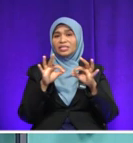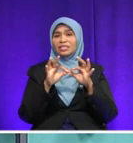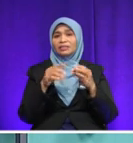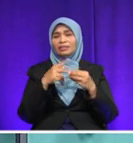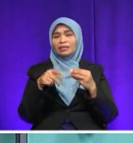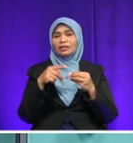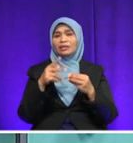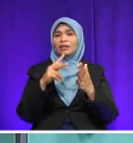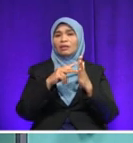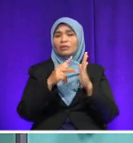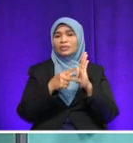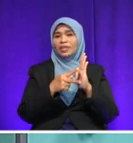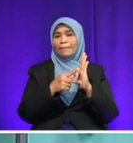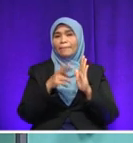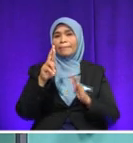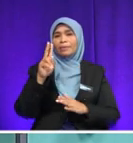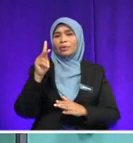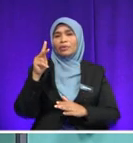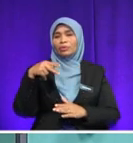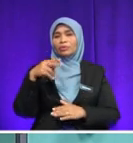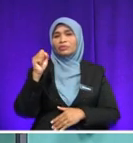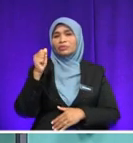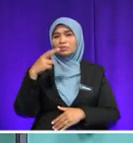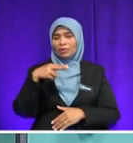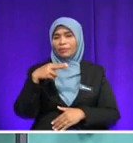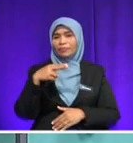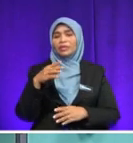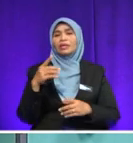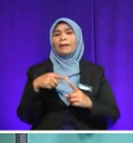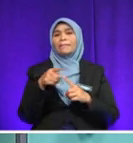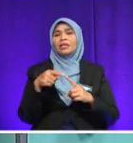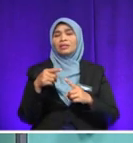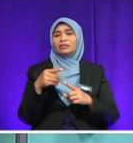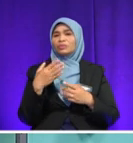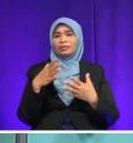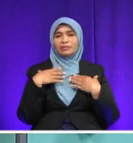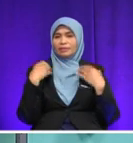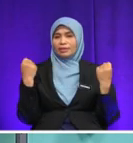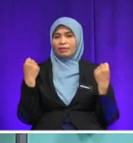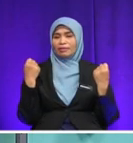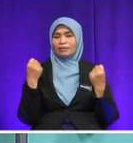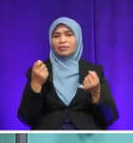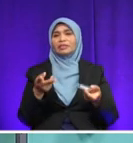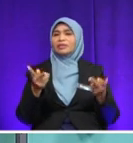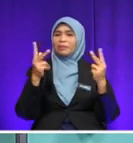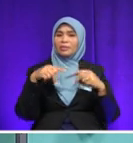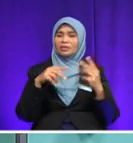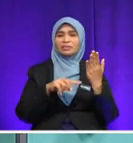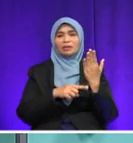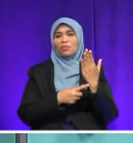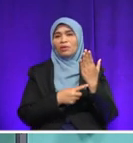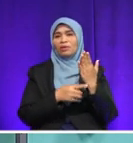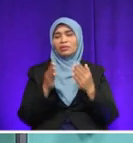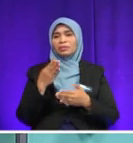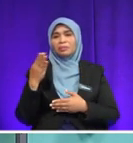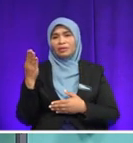dahulu tetapi apabila orang yang sakit itu sembuh maka hukum asal salat itu kembali seperti biasa